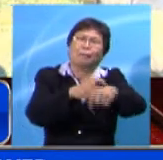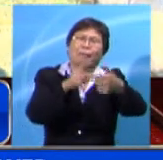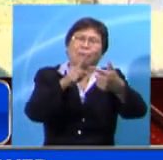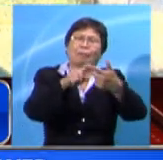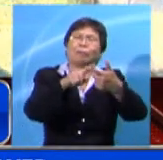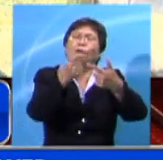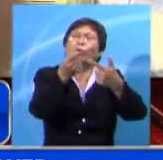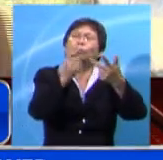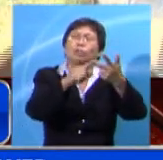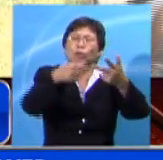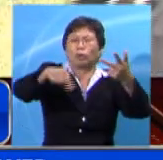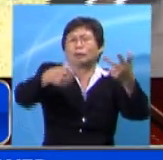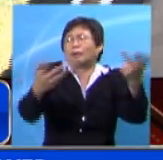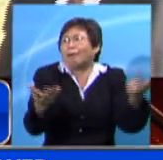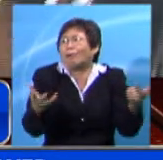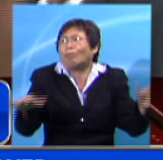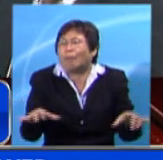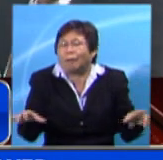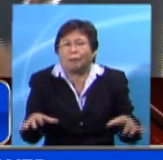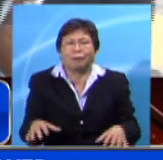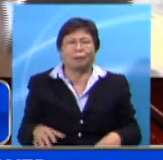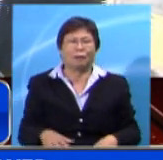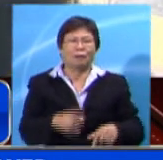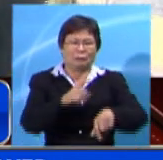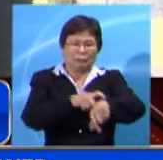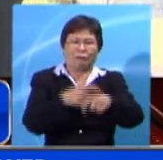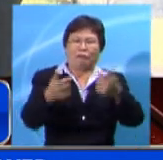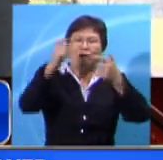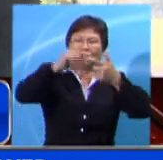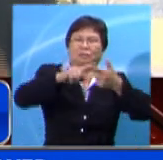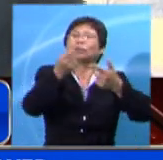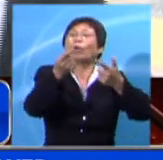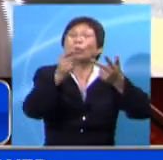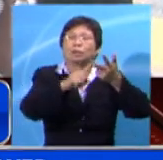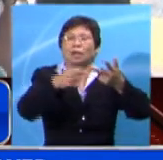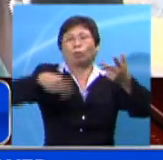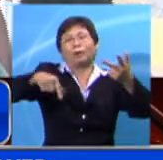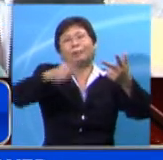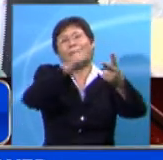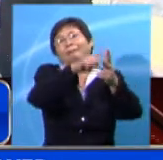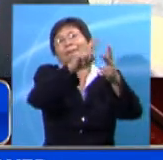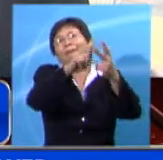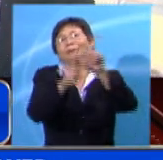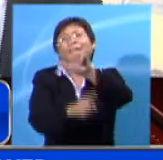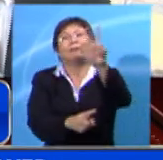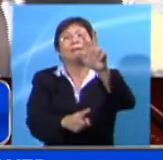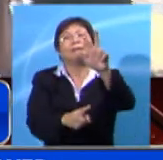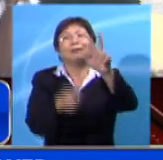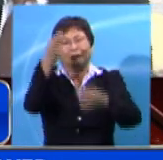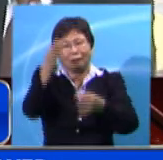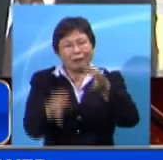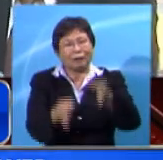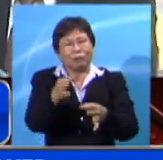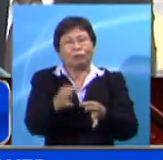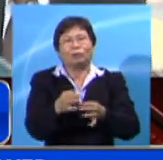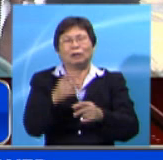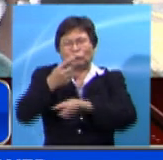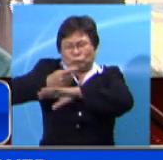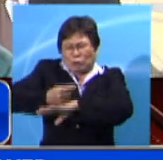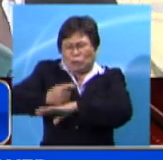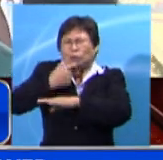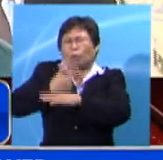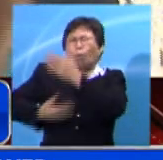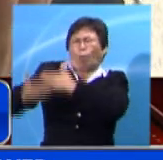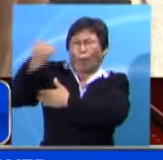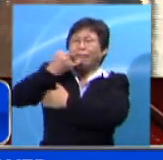quality house Bu on time andity the traditional